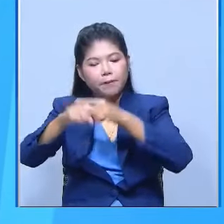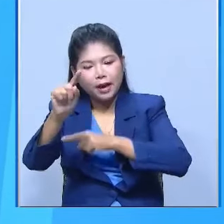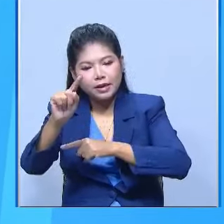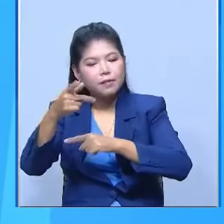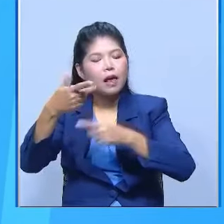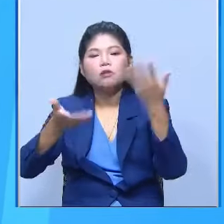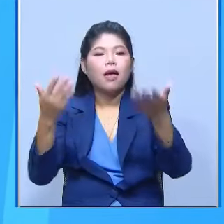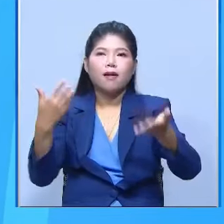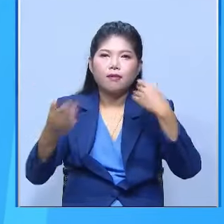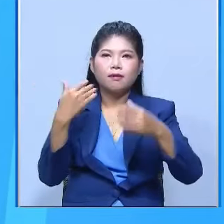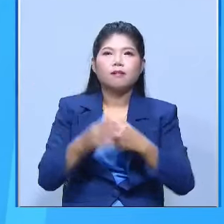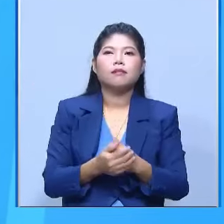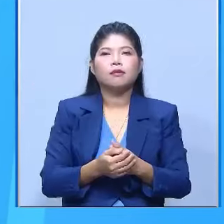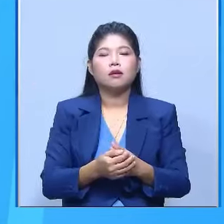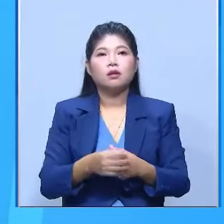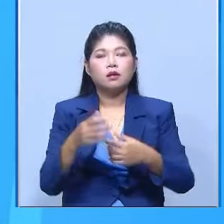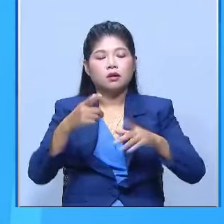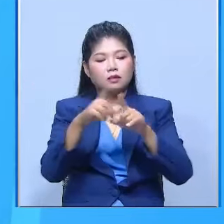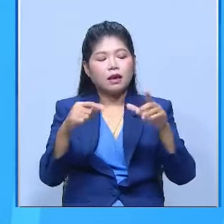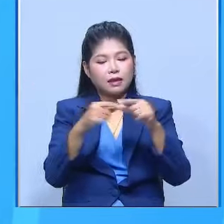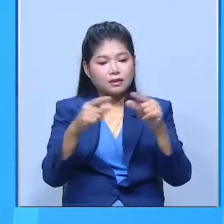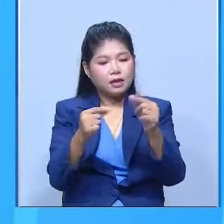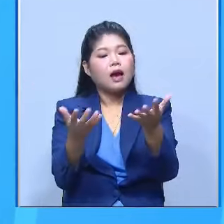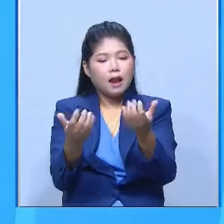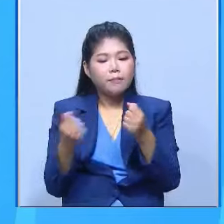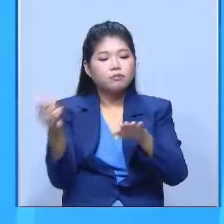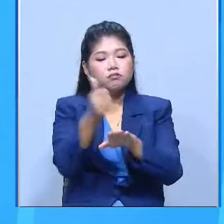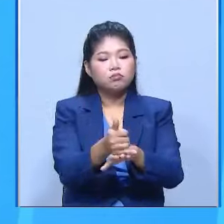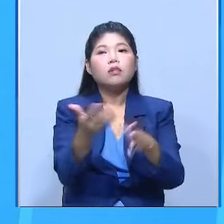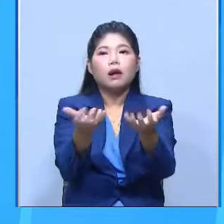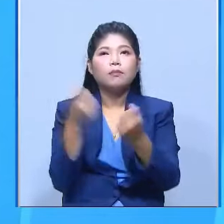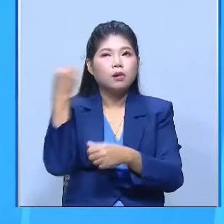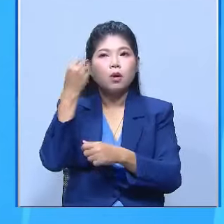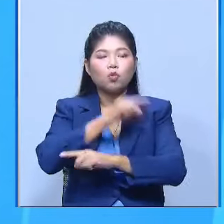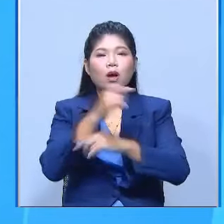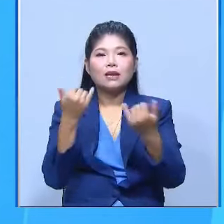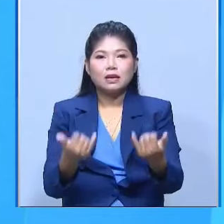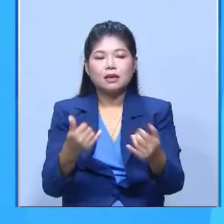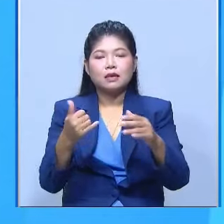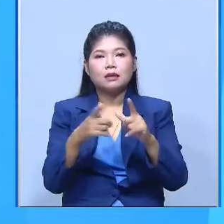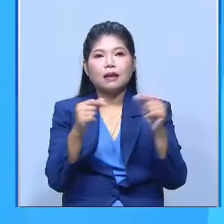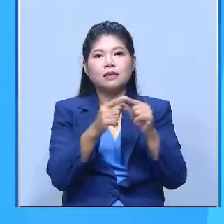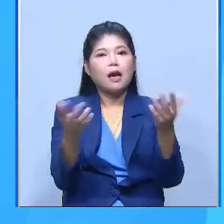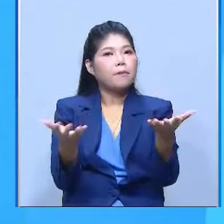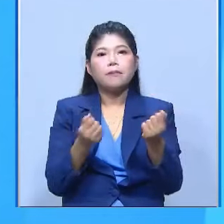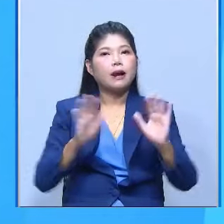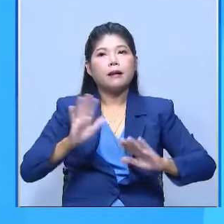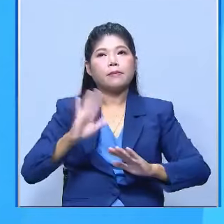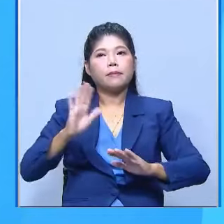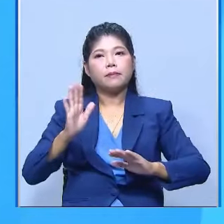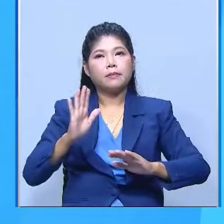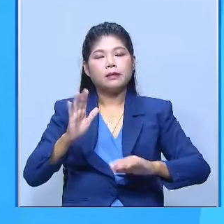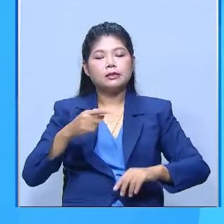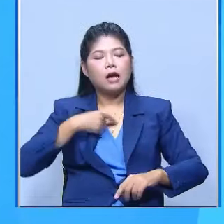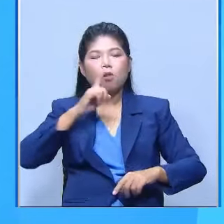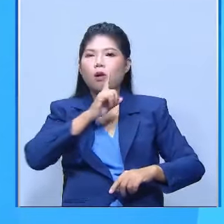ไปแต่ส่วนใหญ่แท็กซี่ก็รับทุกคันนะคะขับไปทุกคันแต่มีวันเนี้ยไม่รับเลยสักคันเพราะแกก็เลยโว